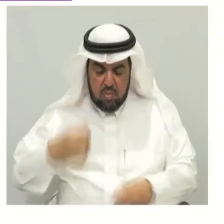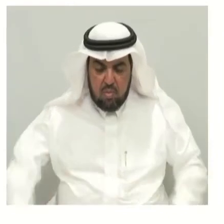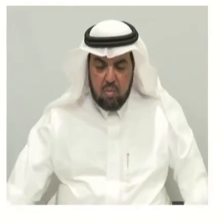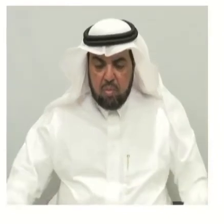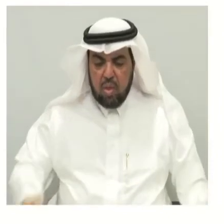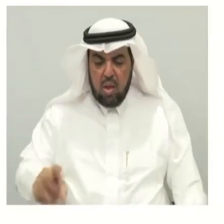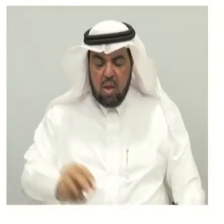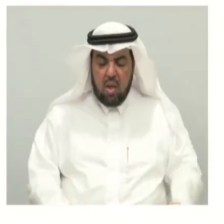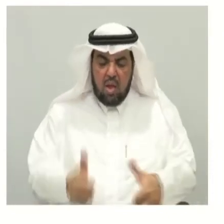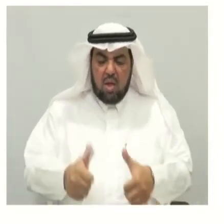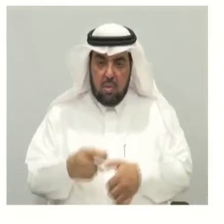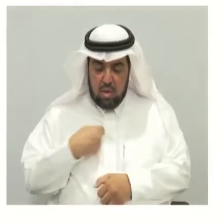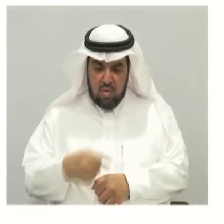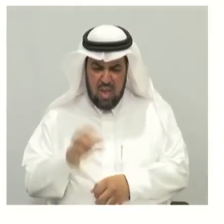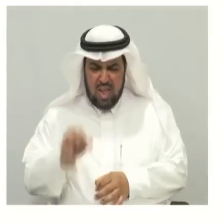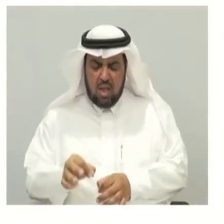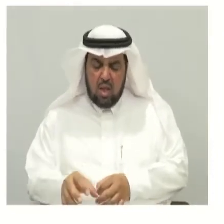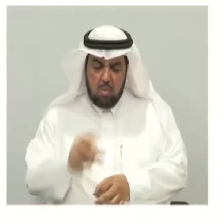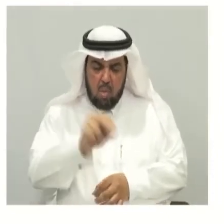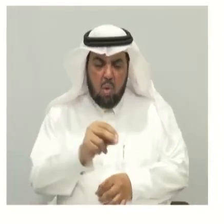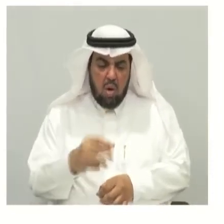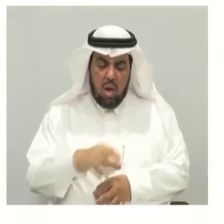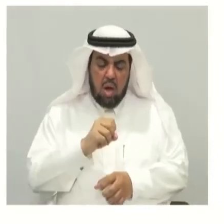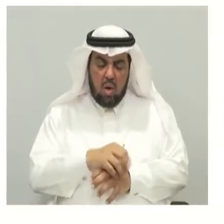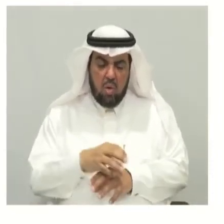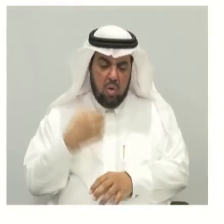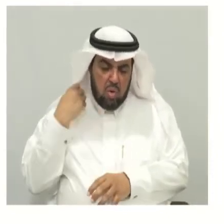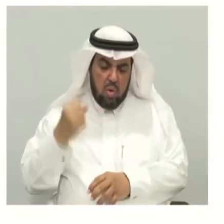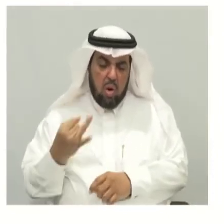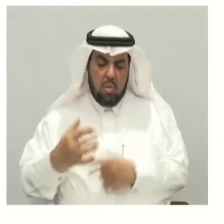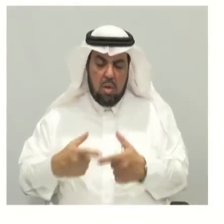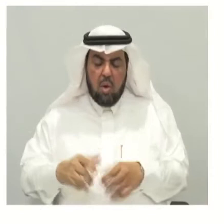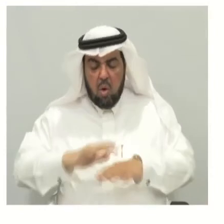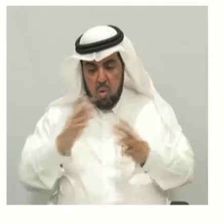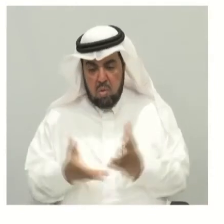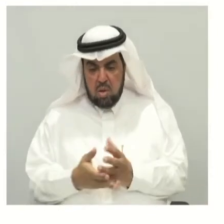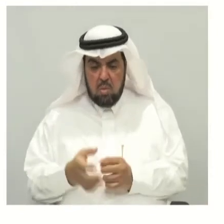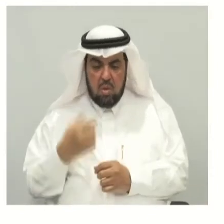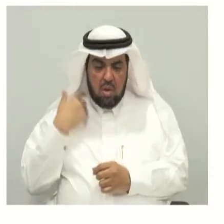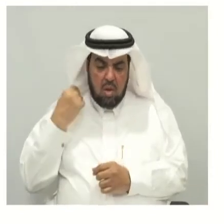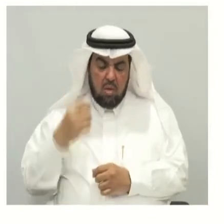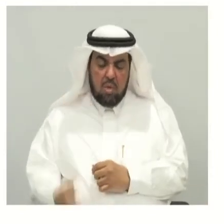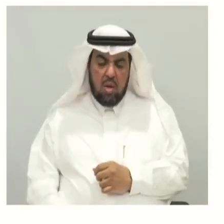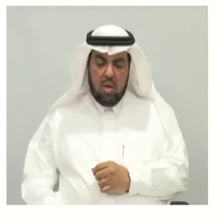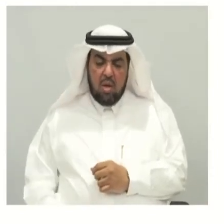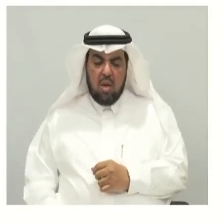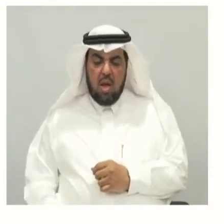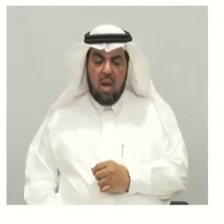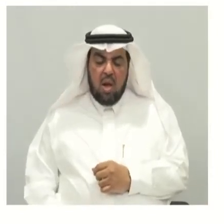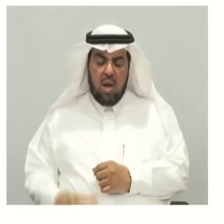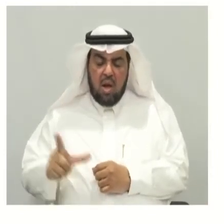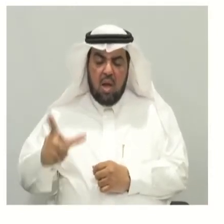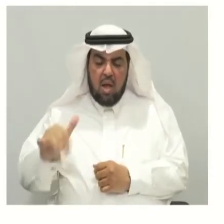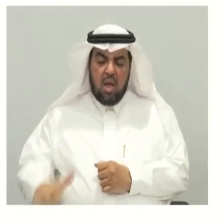مثالنا. اختبر نفسك، حدد موقع العنصر ورقم الدورة والمجموعة ثم صنفها. الليثيوم، خلينا